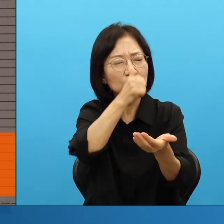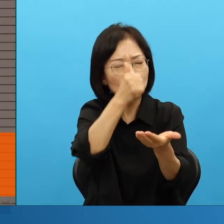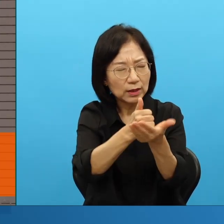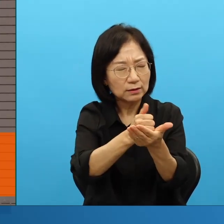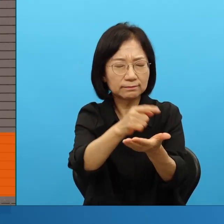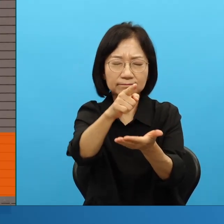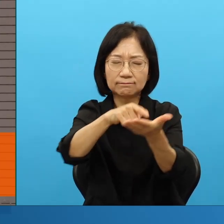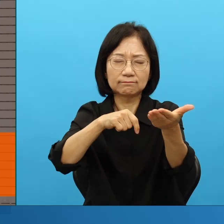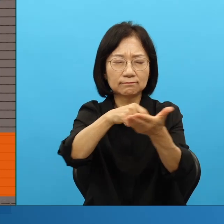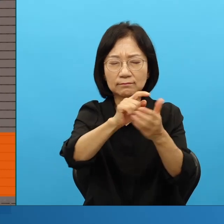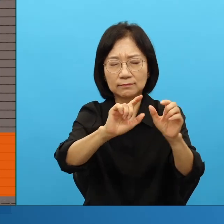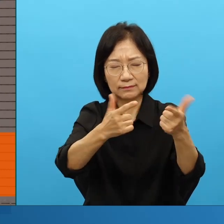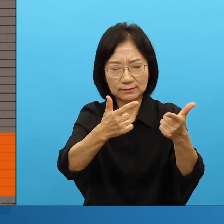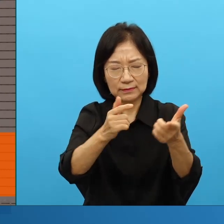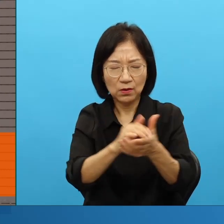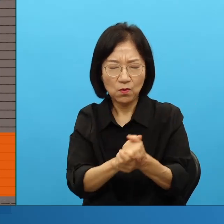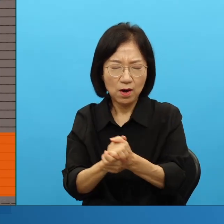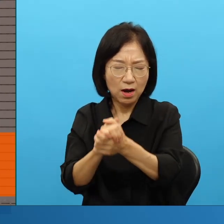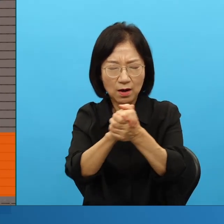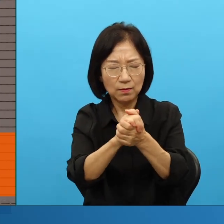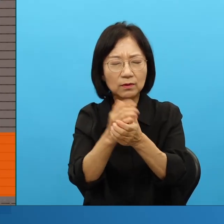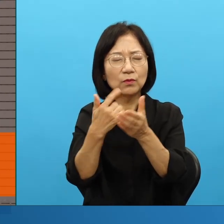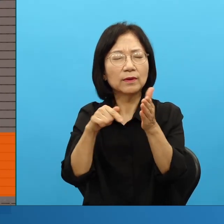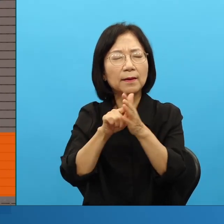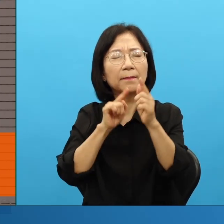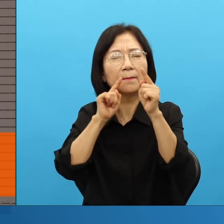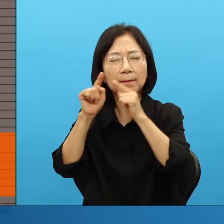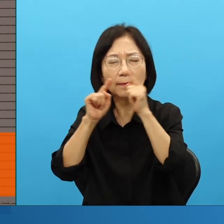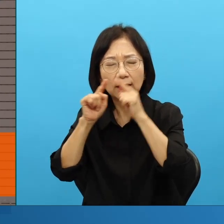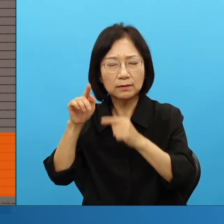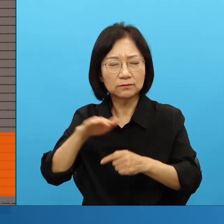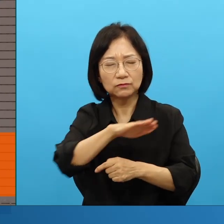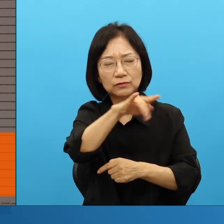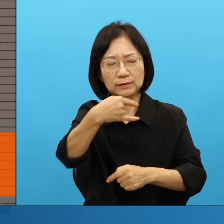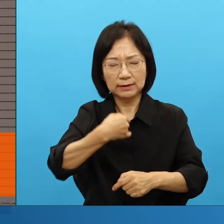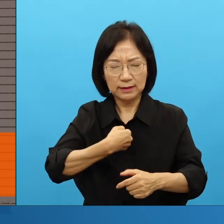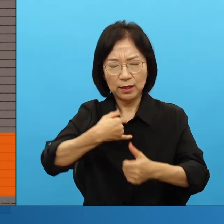아니하시고 화목하게 하는 말씀을 우리에게 부탁하셨느니라.